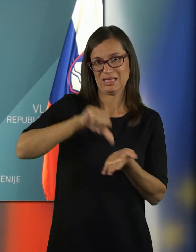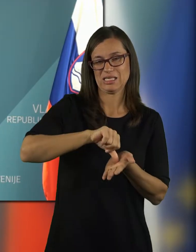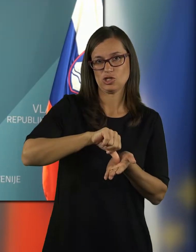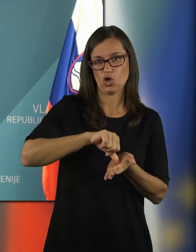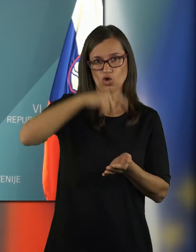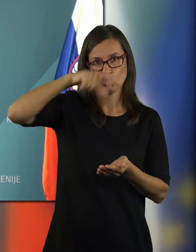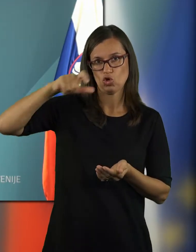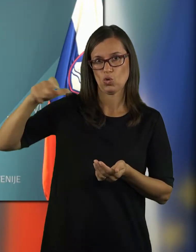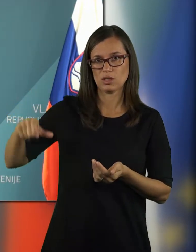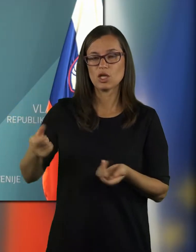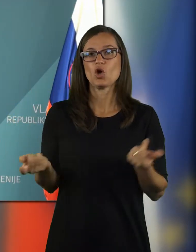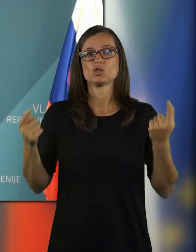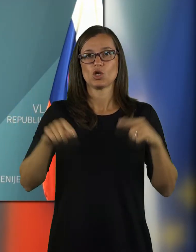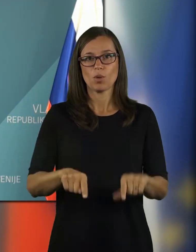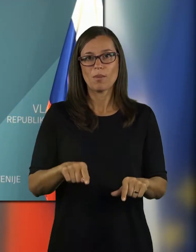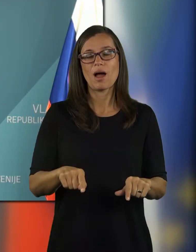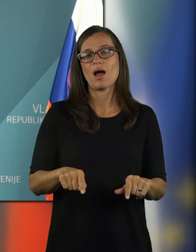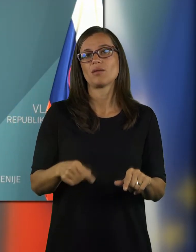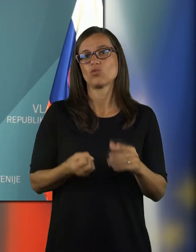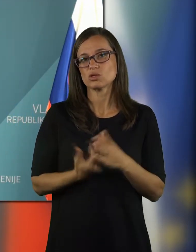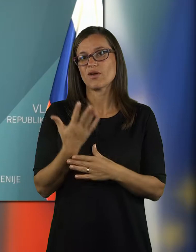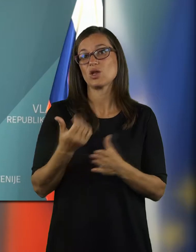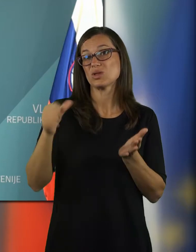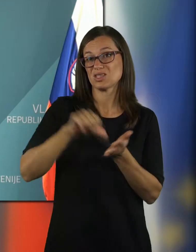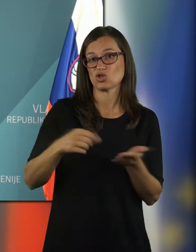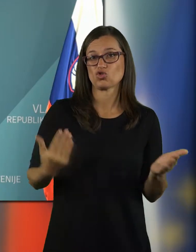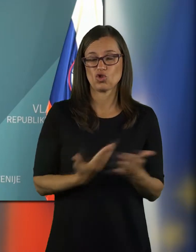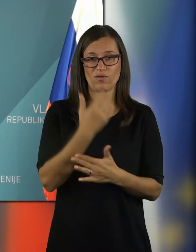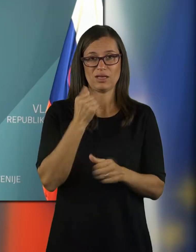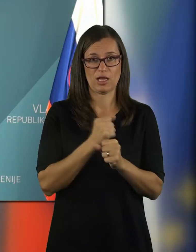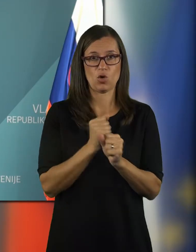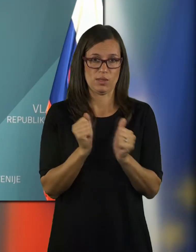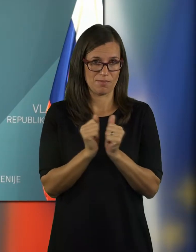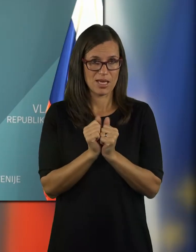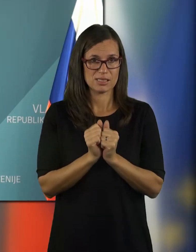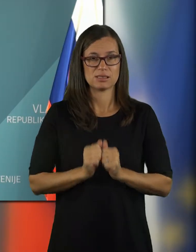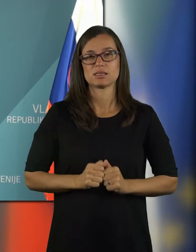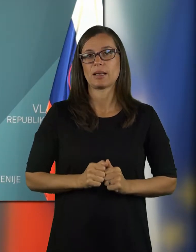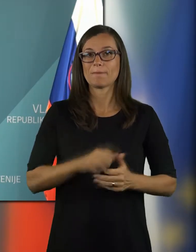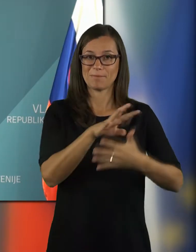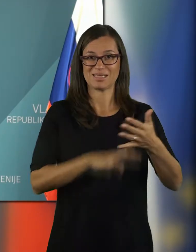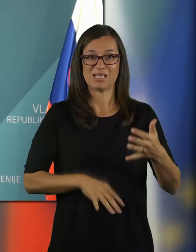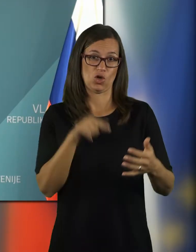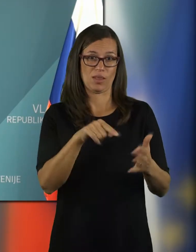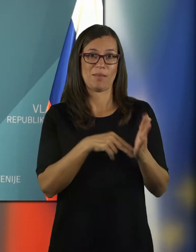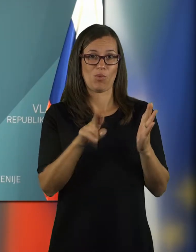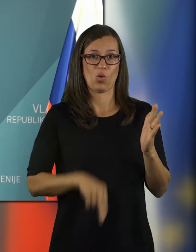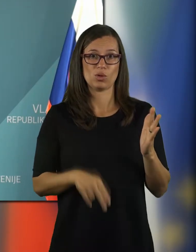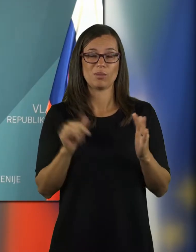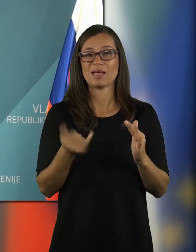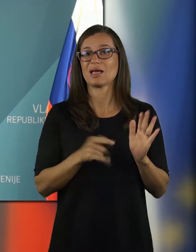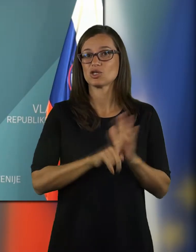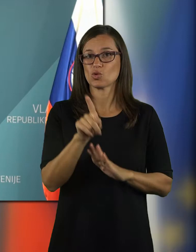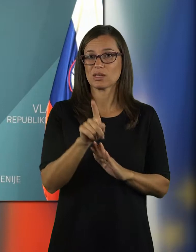1000 ljudi oziroma ustvaril 1000 novih delovnih mest. Zdaj, besedilo te pogodbe